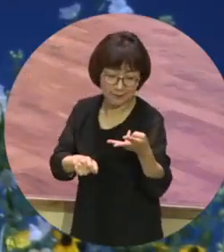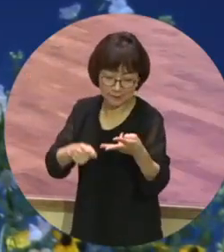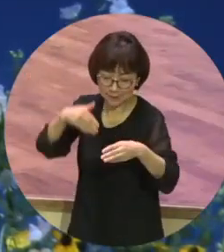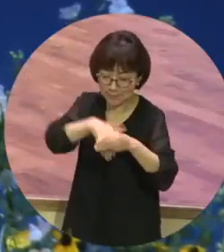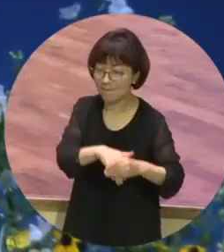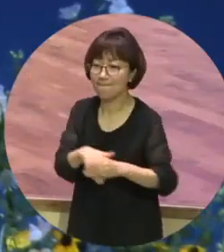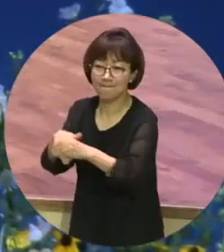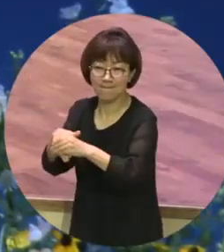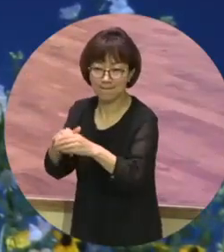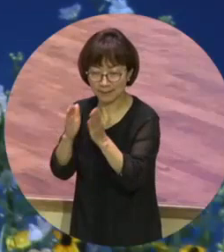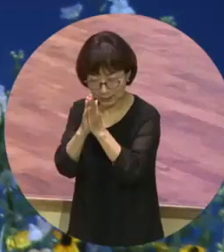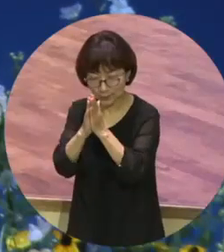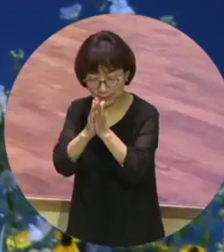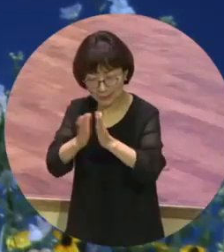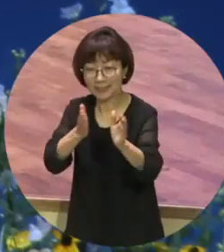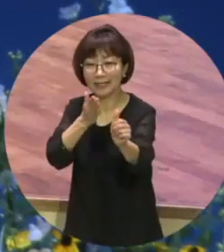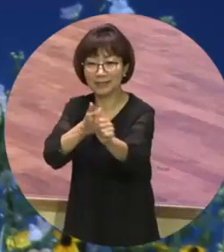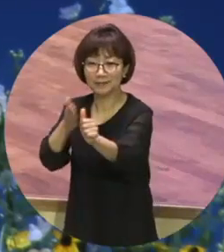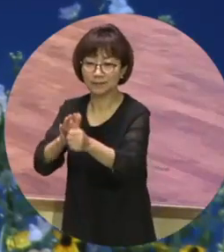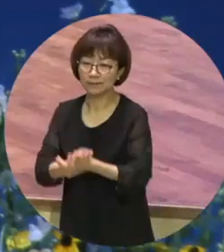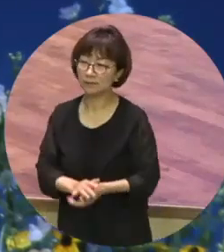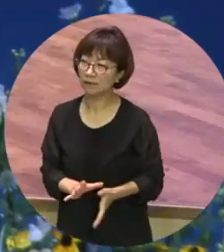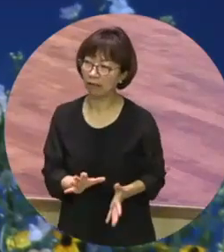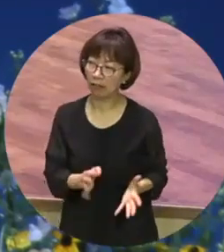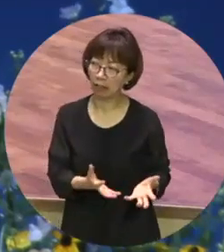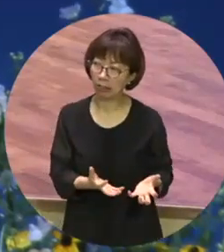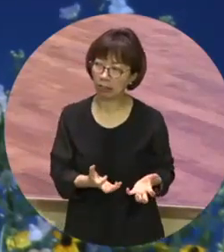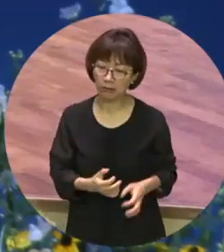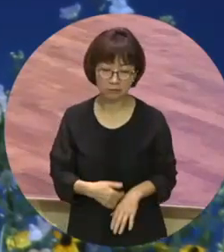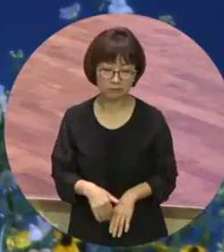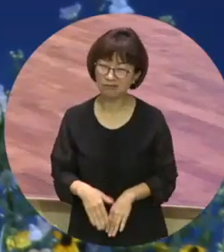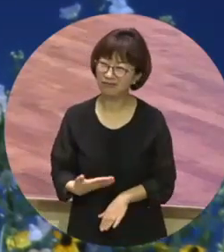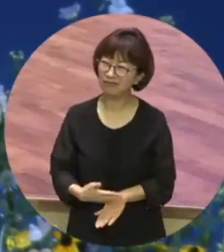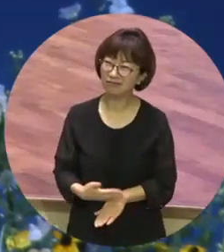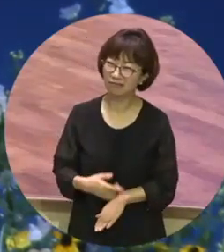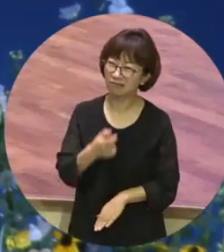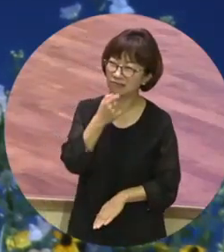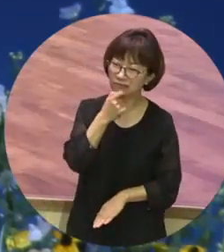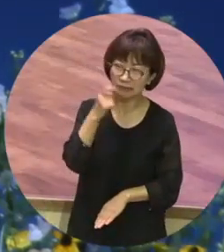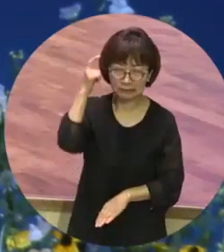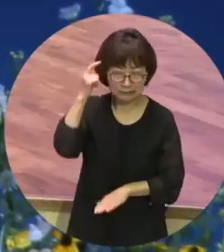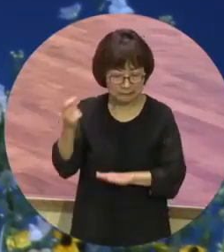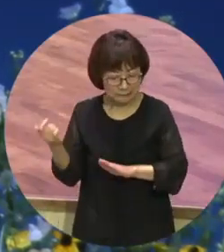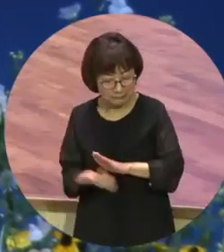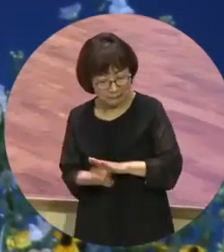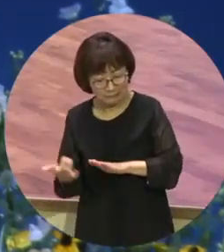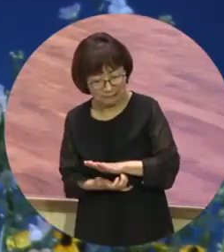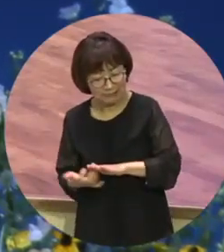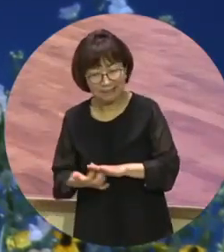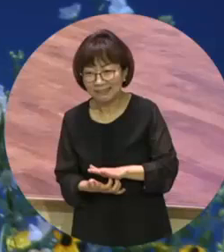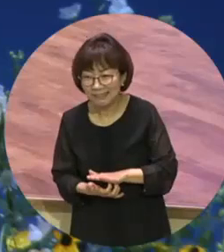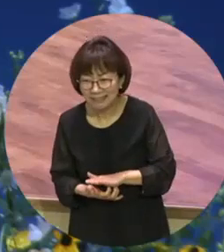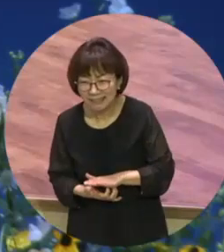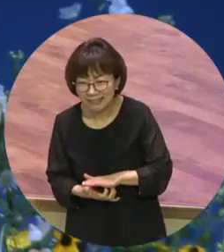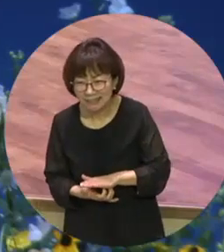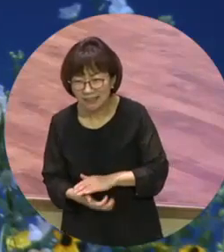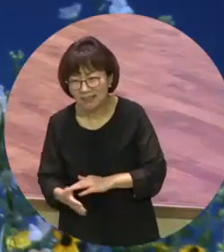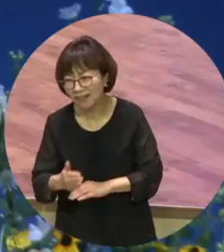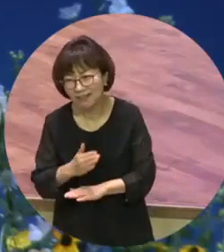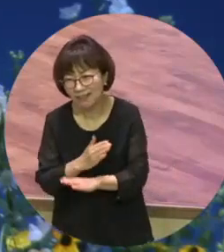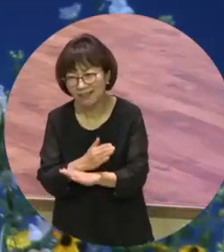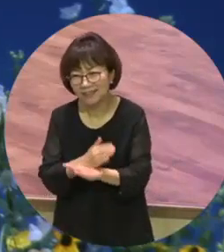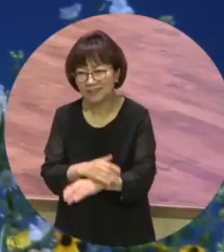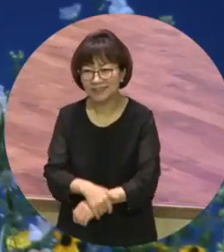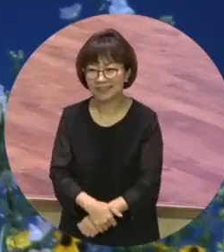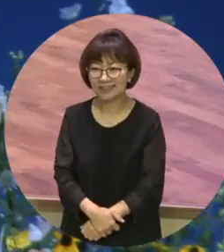말이요. 그 인식한 마음 가지고 그 잔머리 굴려가지고 맨날 응답 못 받습니까? 거지